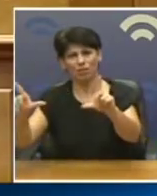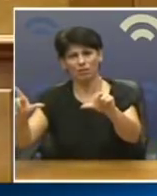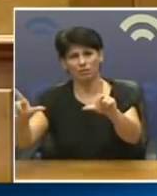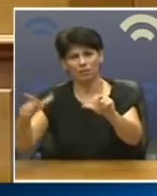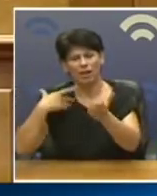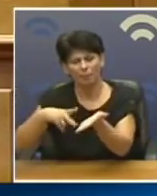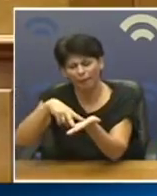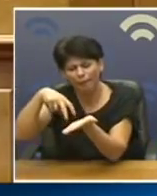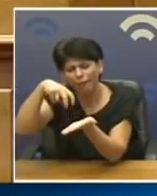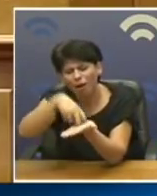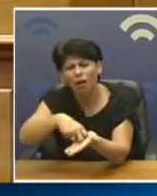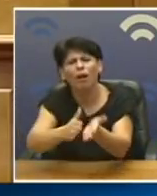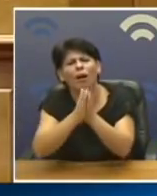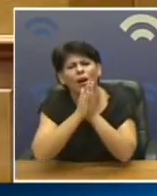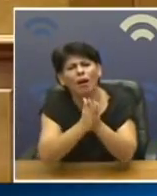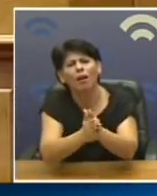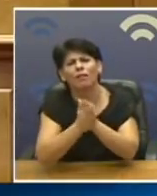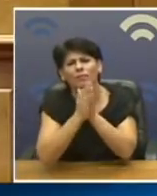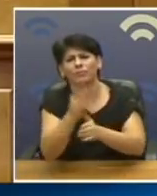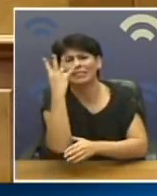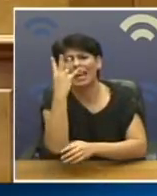να το κάνουμε εμείς αυτό. 4 χρόνια.